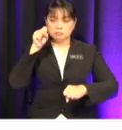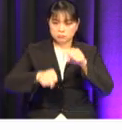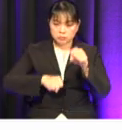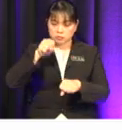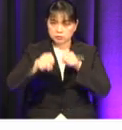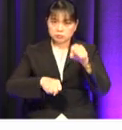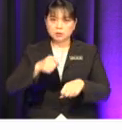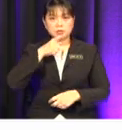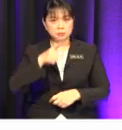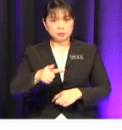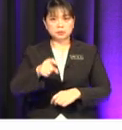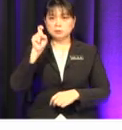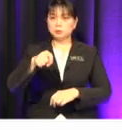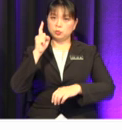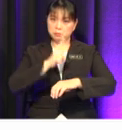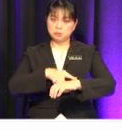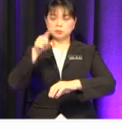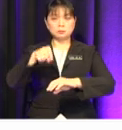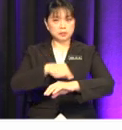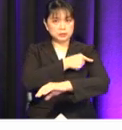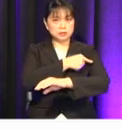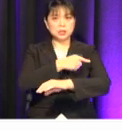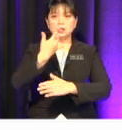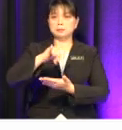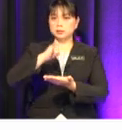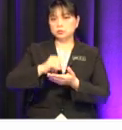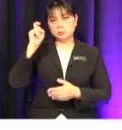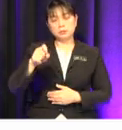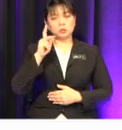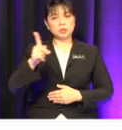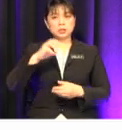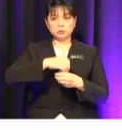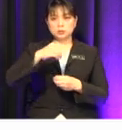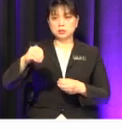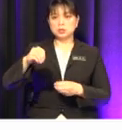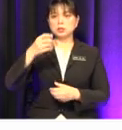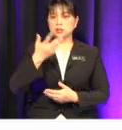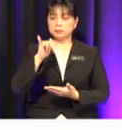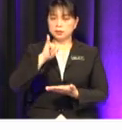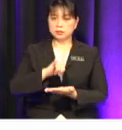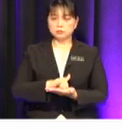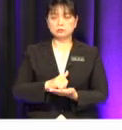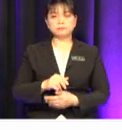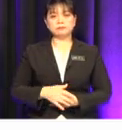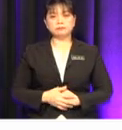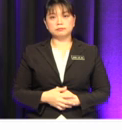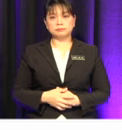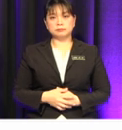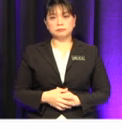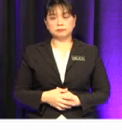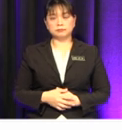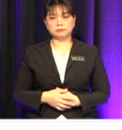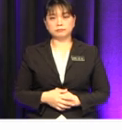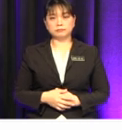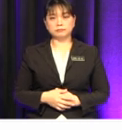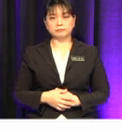memerlukan masa yang panjang Oke memerlukan oksigen oke yang kedua menggunakan masa lebih daripada 3